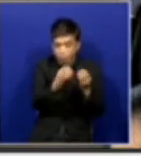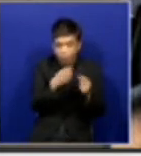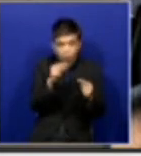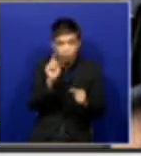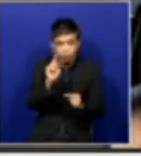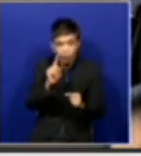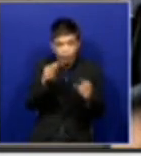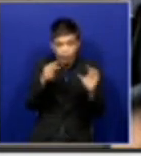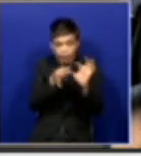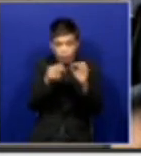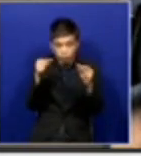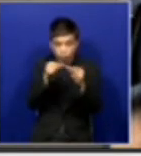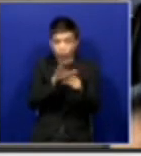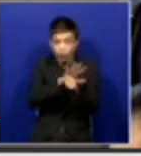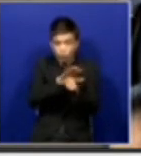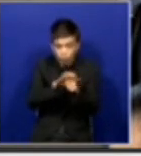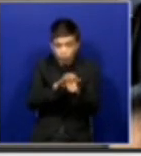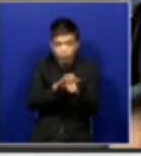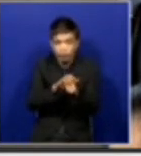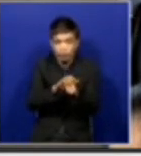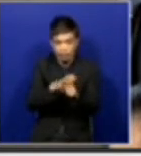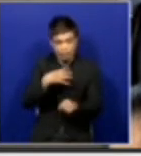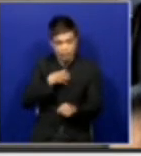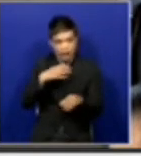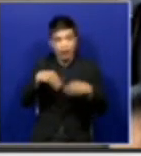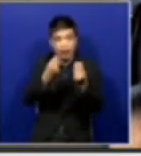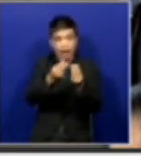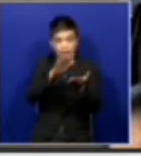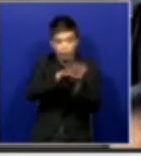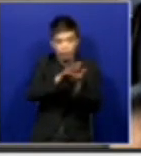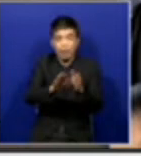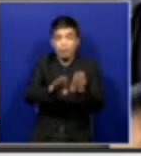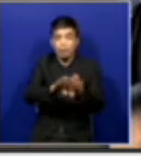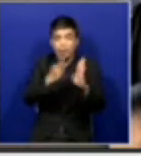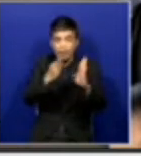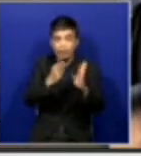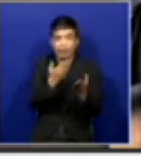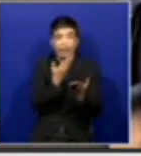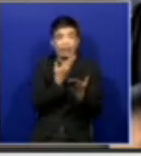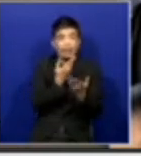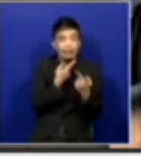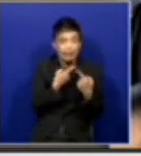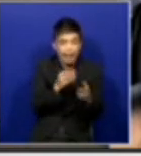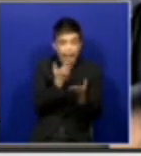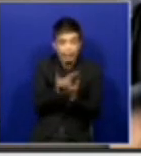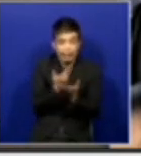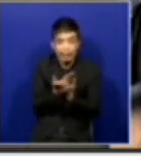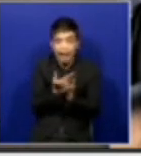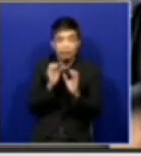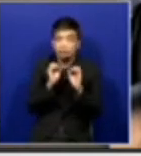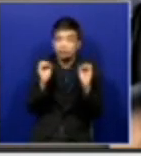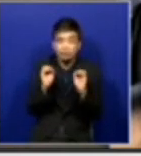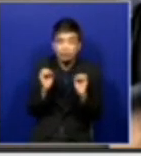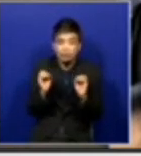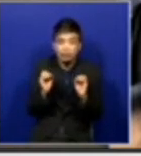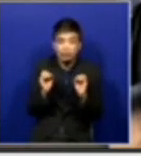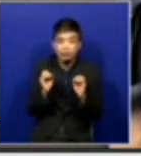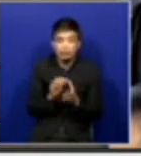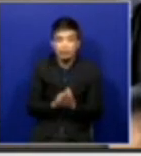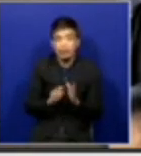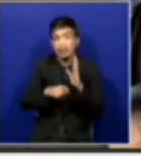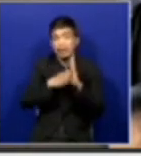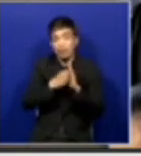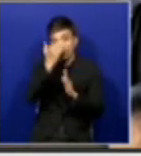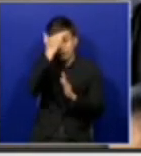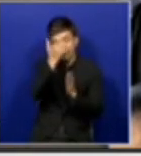ควิดเนี่ยเห็นบอกว่าจะให้เปิดโรงเรียนแต่ไม่มีงบประมาณใช้ฮะทำไมผมถึงว่าไม่มีงบประม